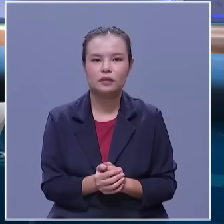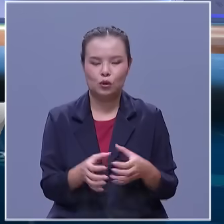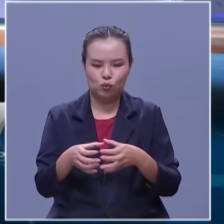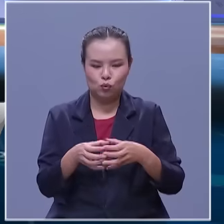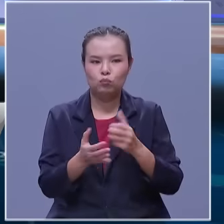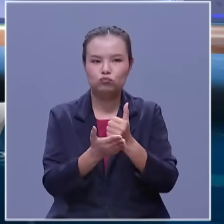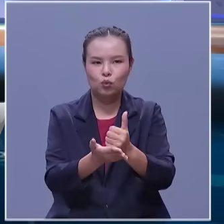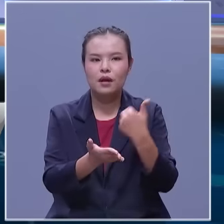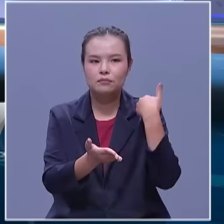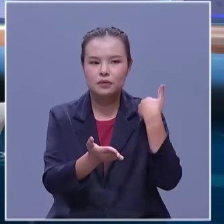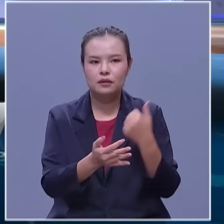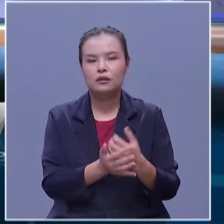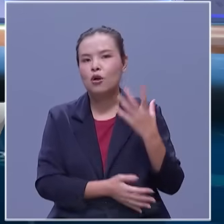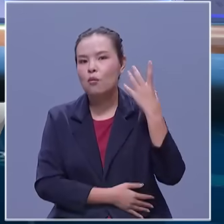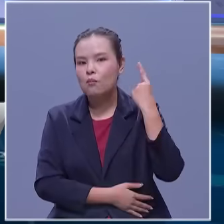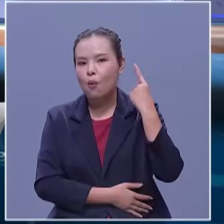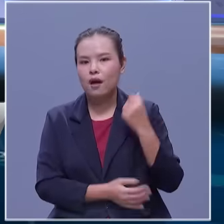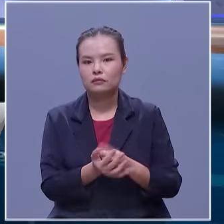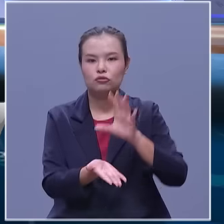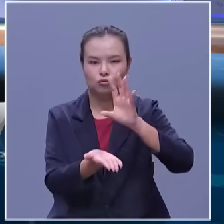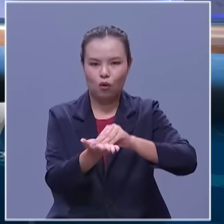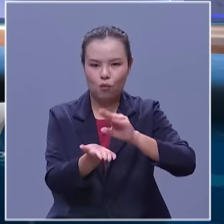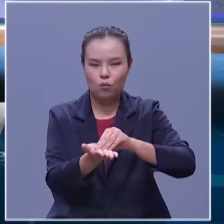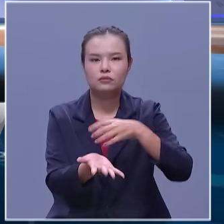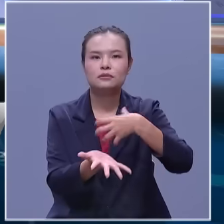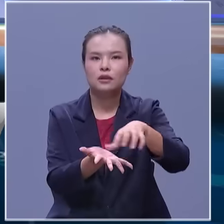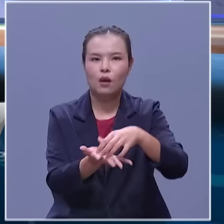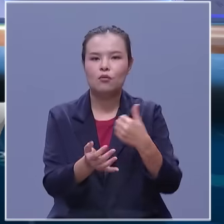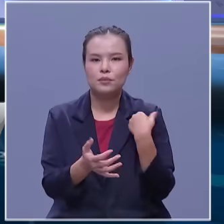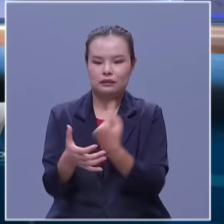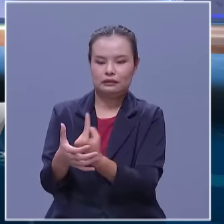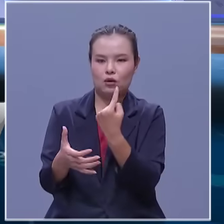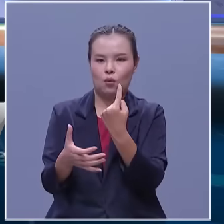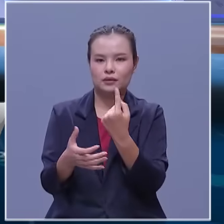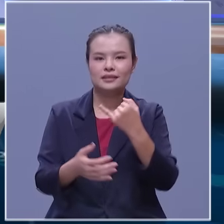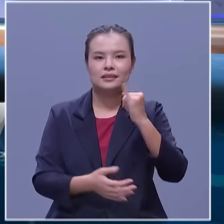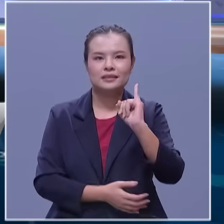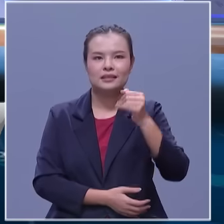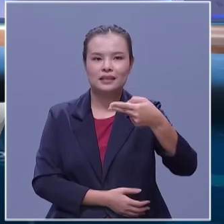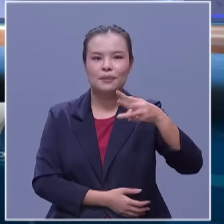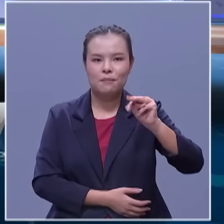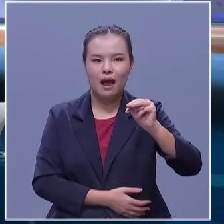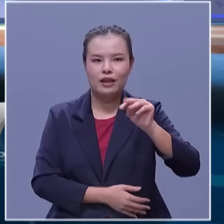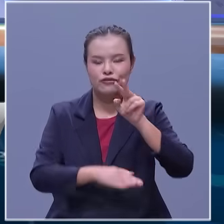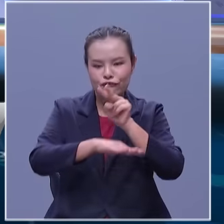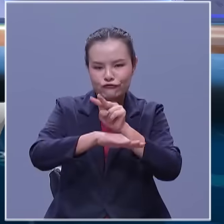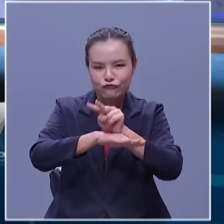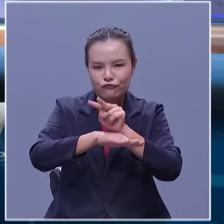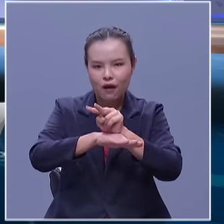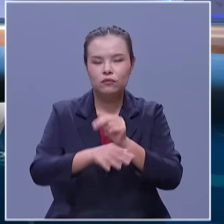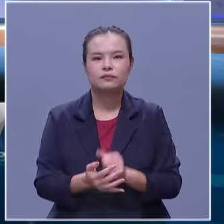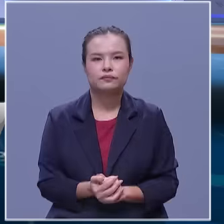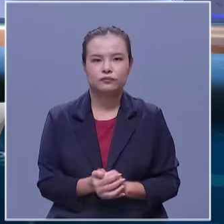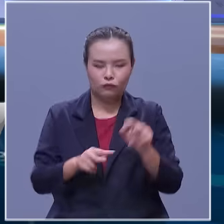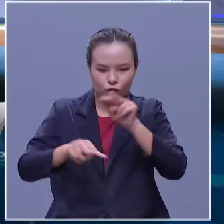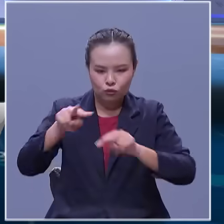การอ่ะคุณผู้ชมอย่างเมื่อวานเยก็จะมีข้อมูลเบื้องต้นจาก 1คนก็คือไหมที่เป็นคนเฝ้าไข้อ่าวัน